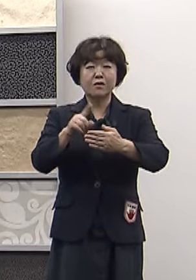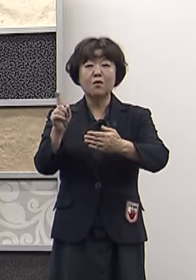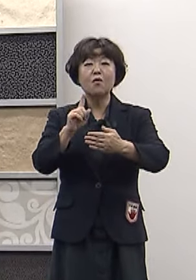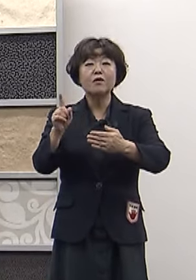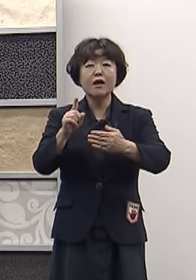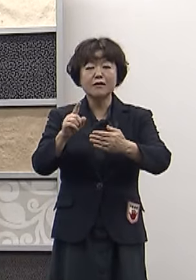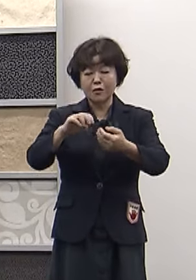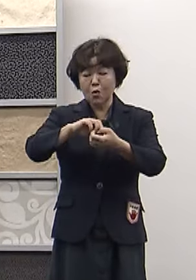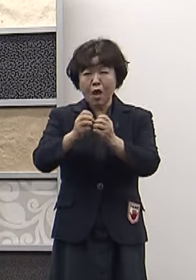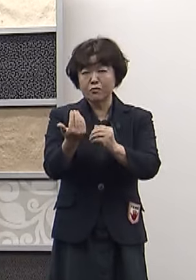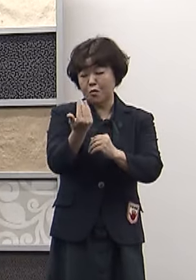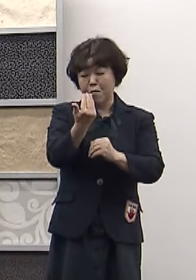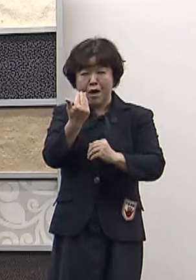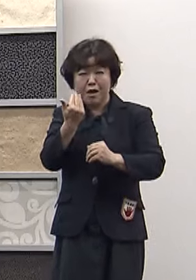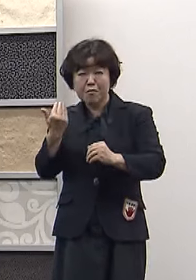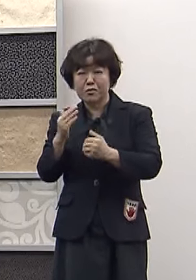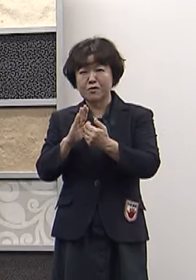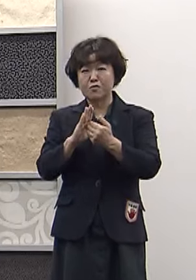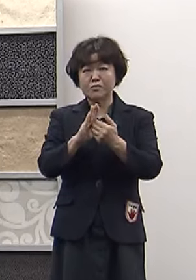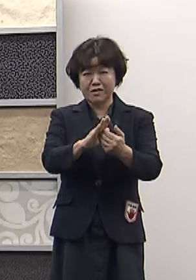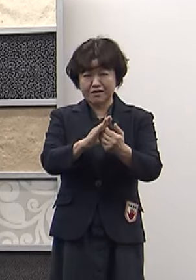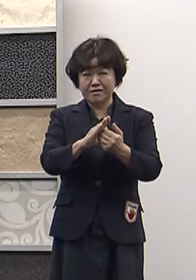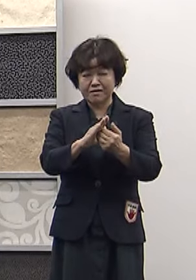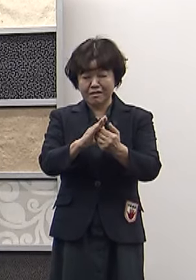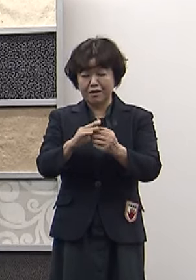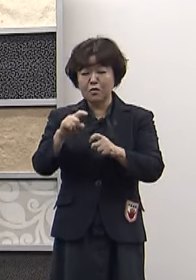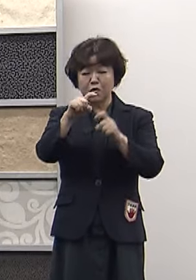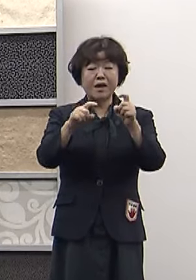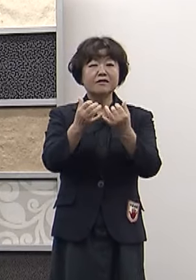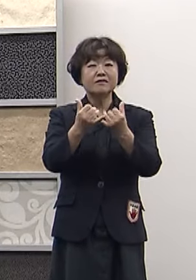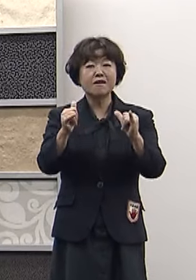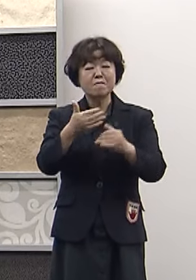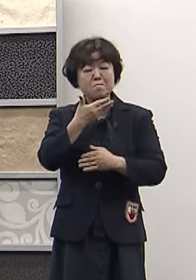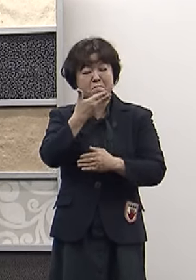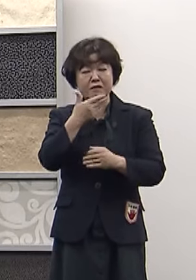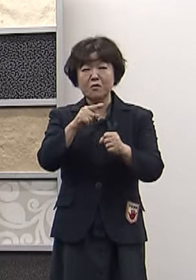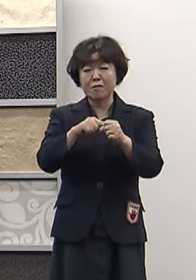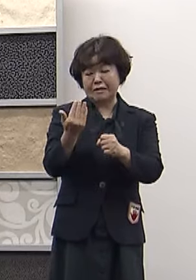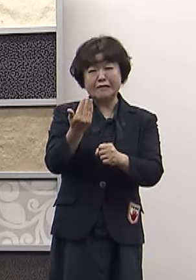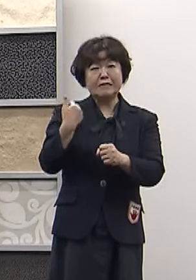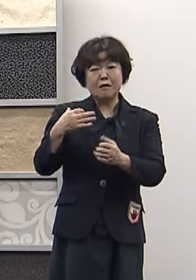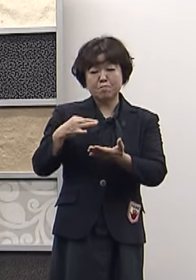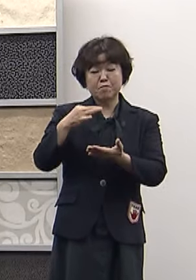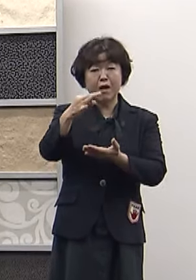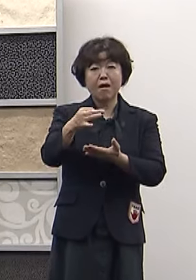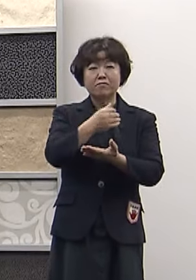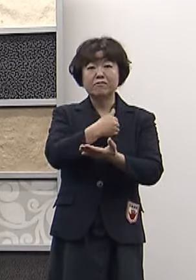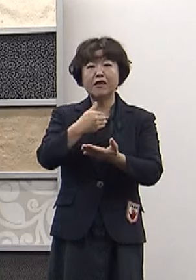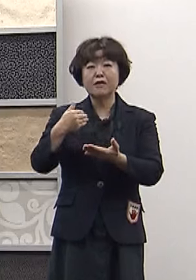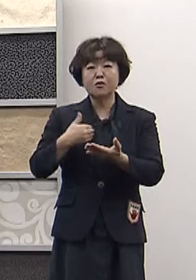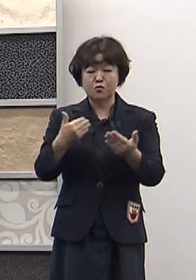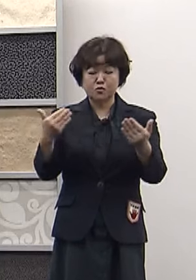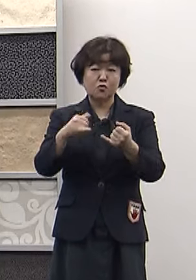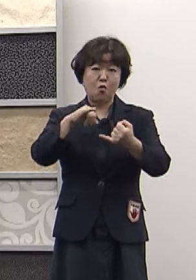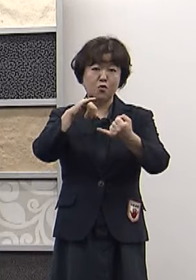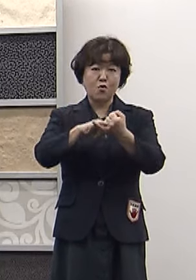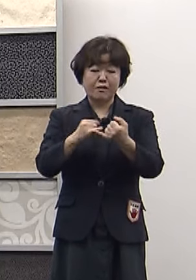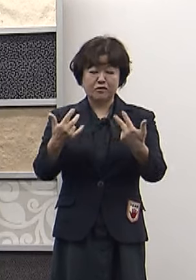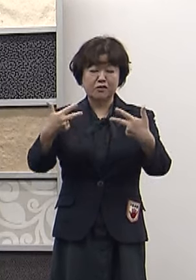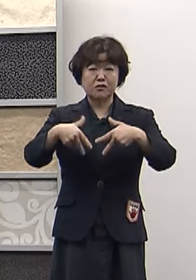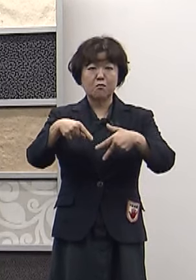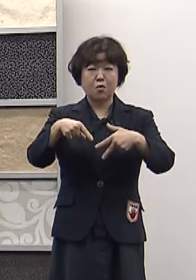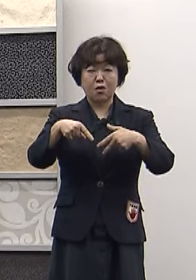によるトラブルを未然に防ぎ、登山者の利便性向上を図るため、事前決済機能を備えた通行予約システム、